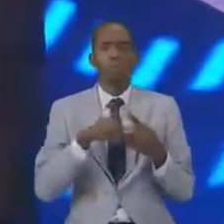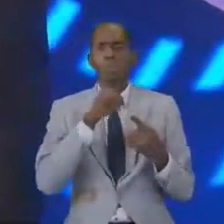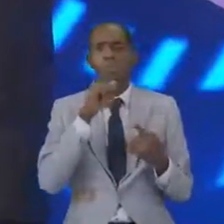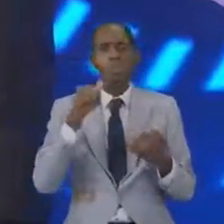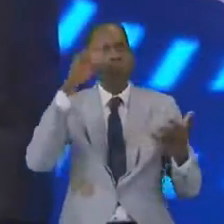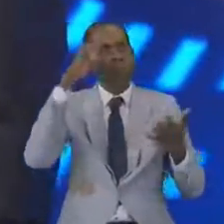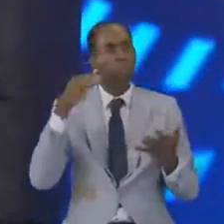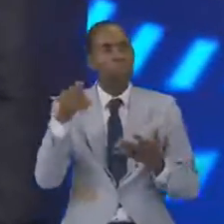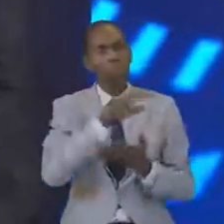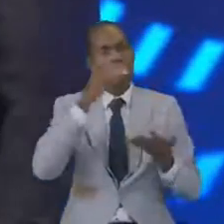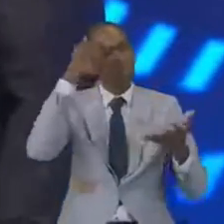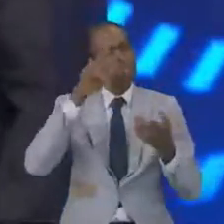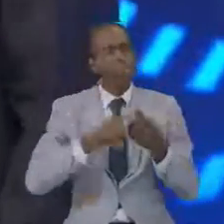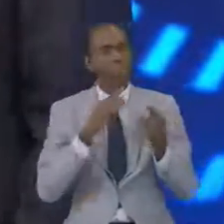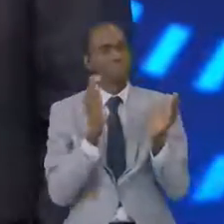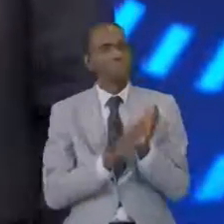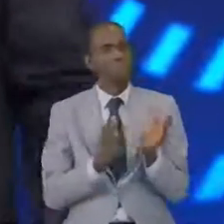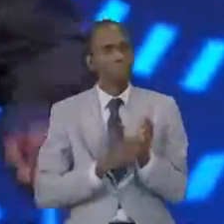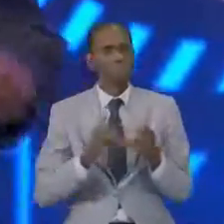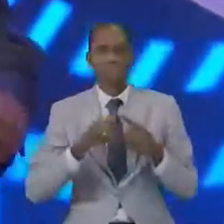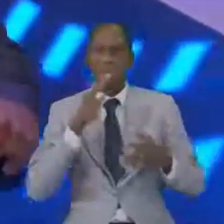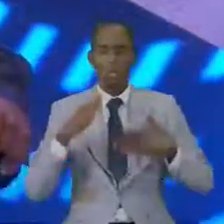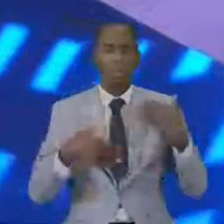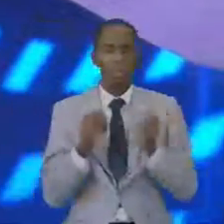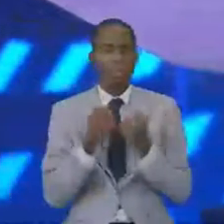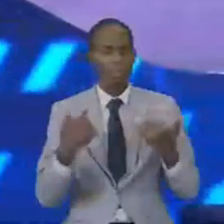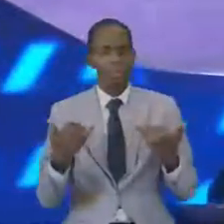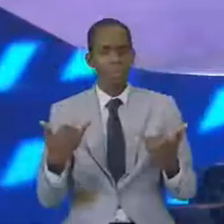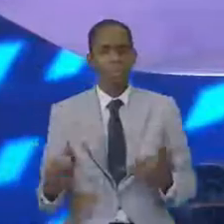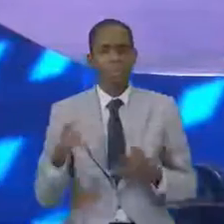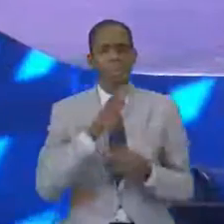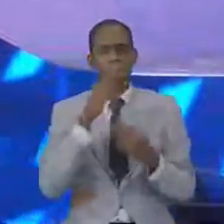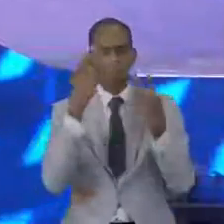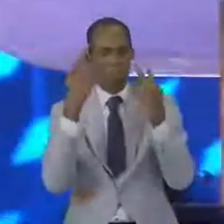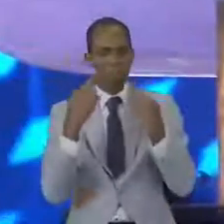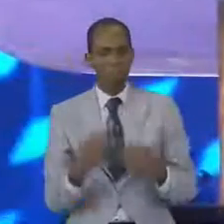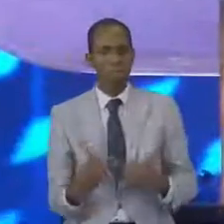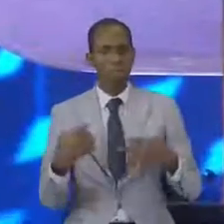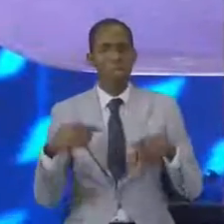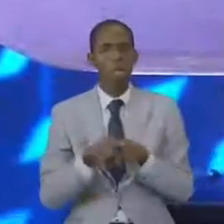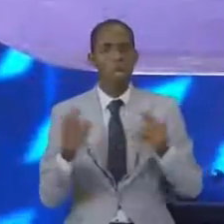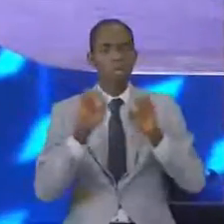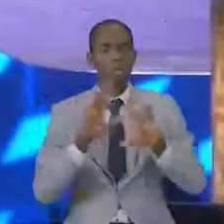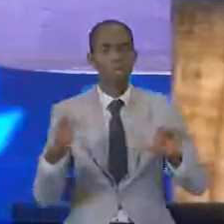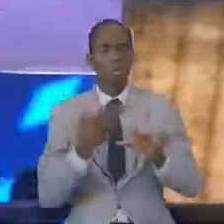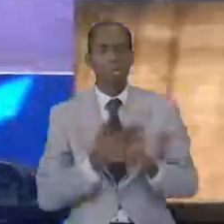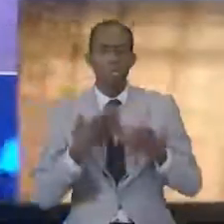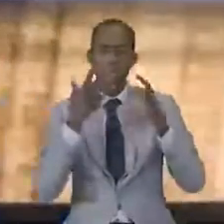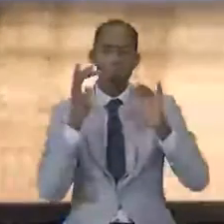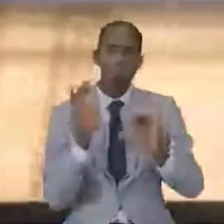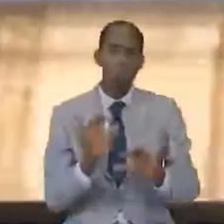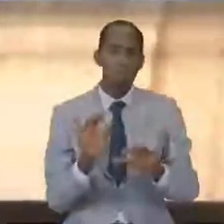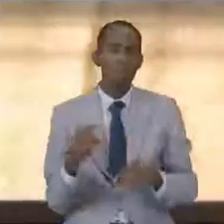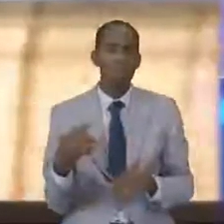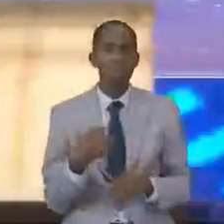ceux qui attendent me louer plus de m'apprécier il devait se réviser avec moi maintenant il sortait de me briser il dit qu'elle